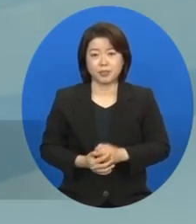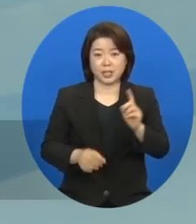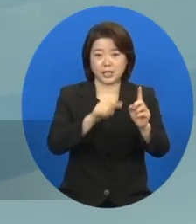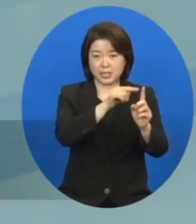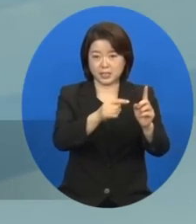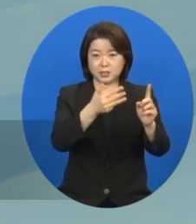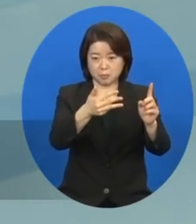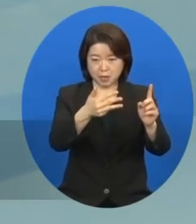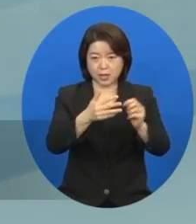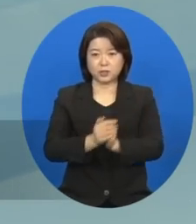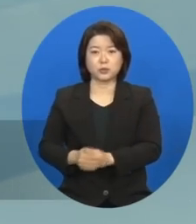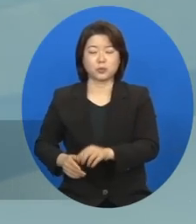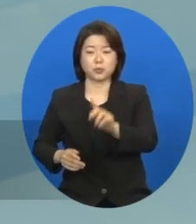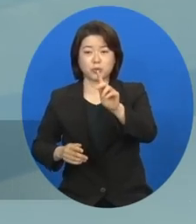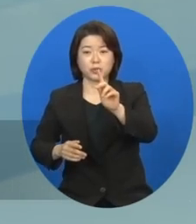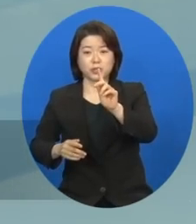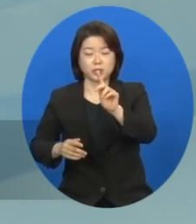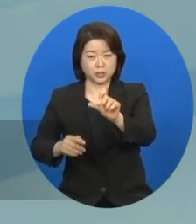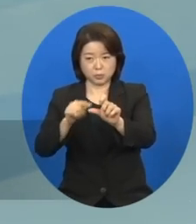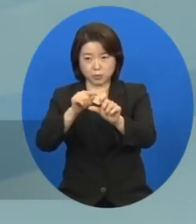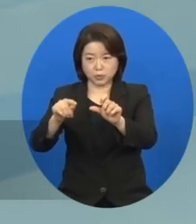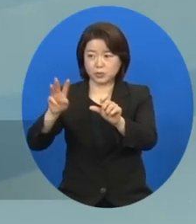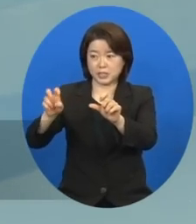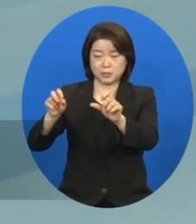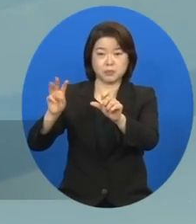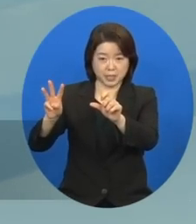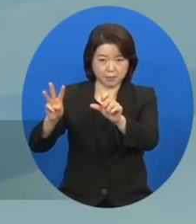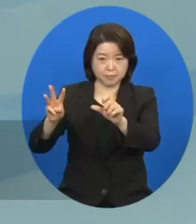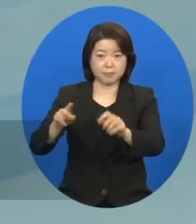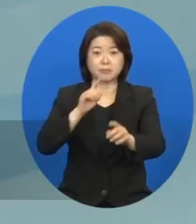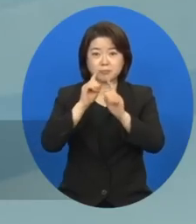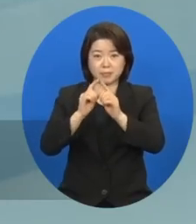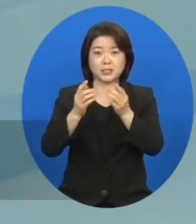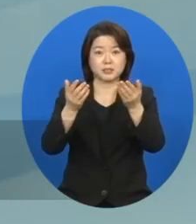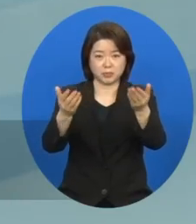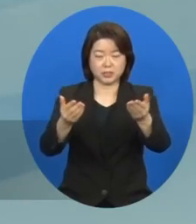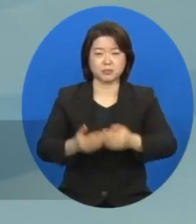1절에서 8절까지 그리고 15절에서 23절까지의 말씀을